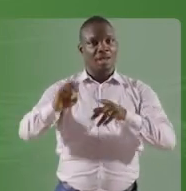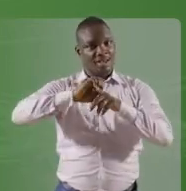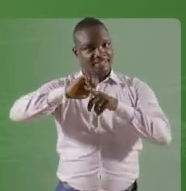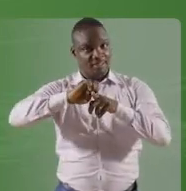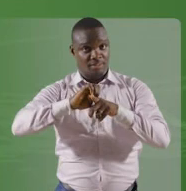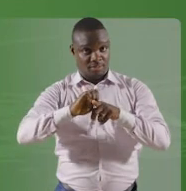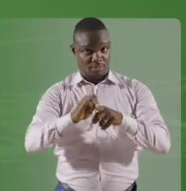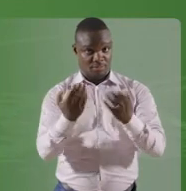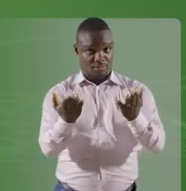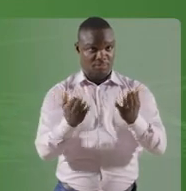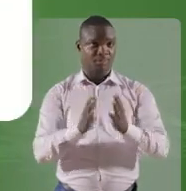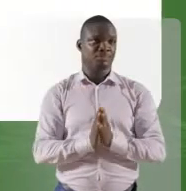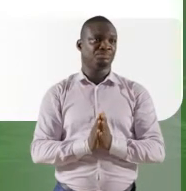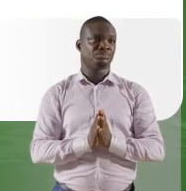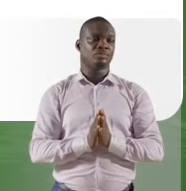Exercice.